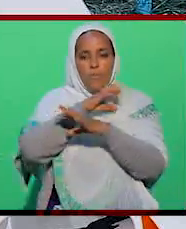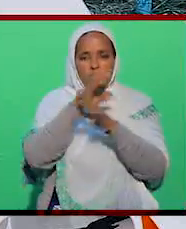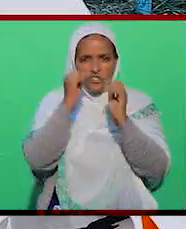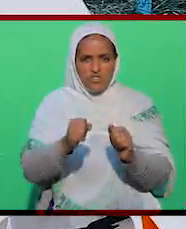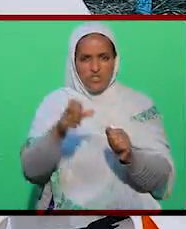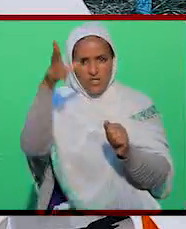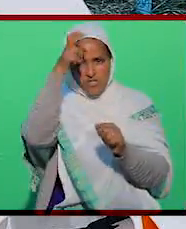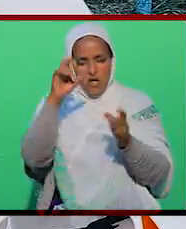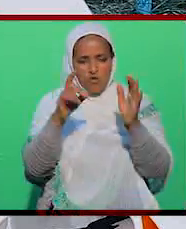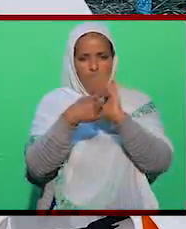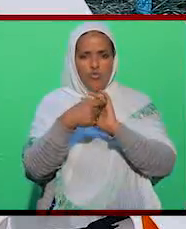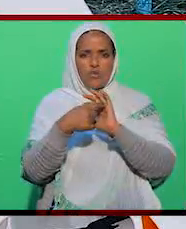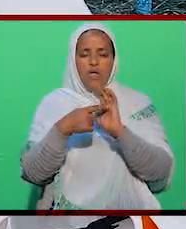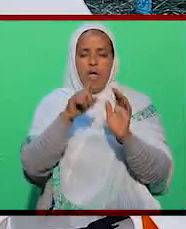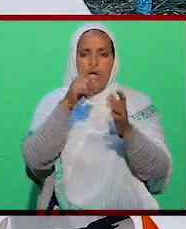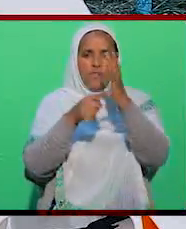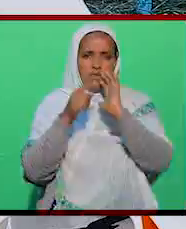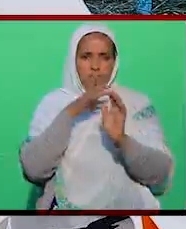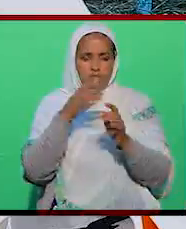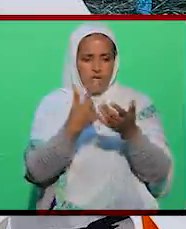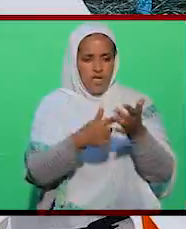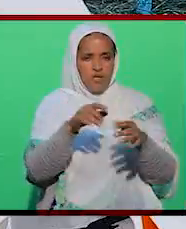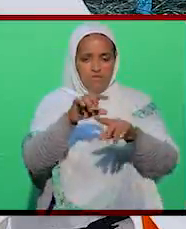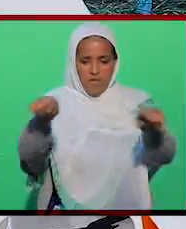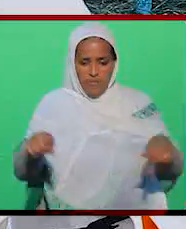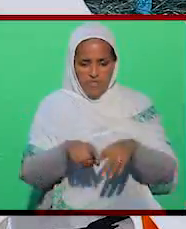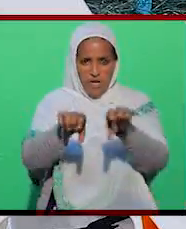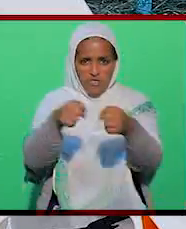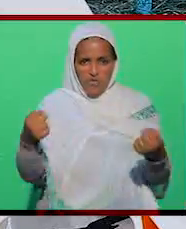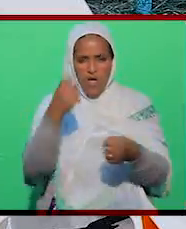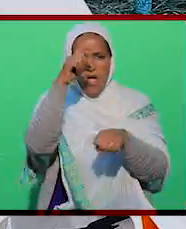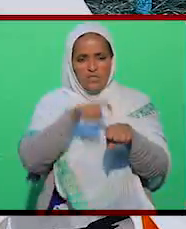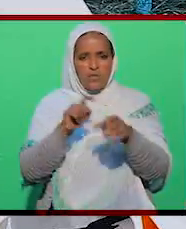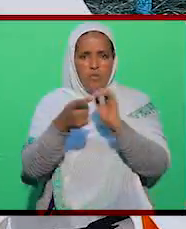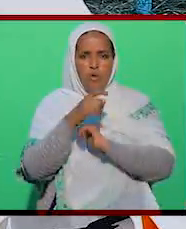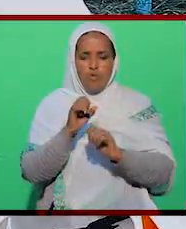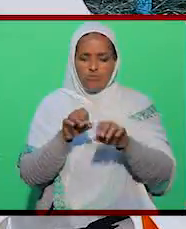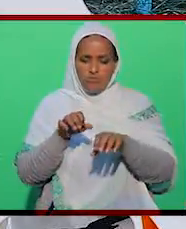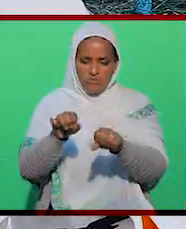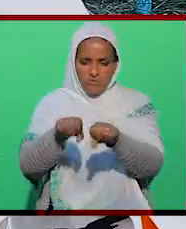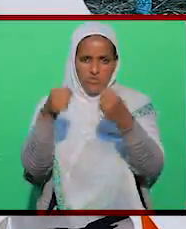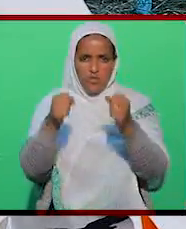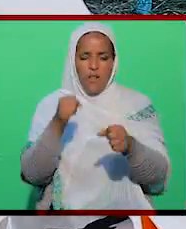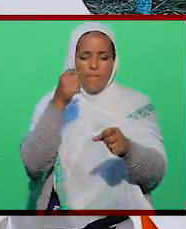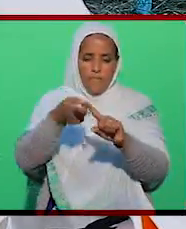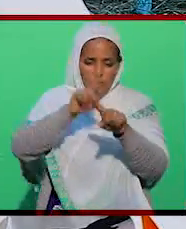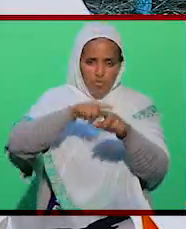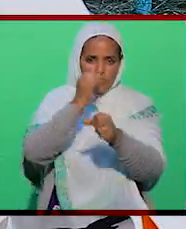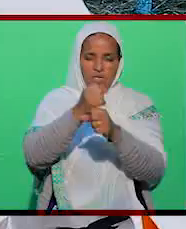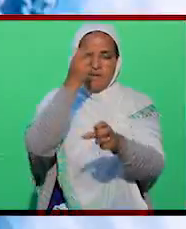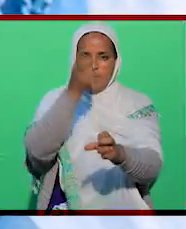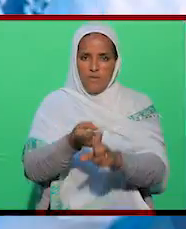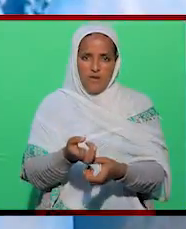ማበላሸት ይቻላል እንዴ? ሰይጣን መሆን እኮ አይጠይቅም ለማበላሸት። እንዴ አሁን ይሄን ጠረጴዛ ለስፈረው ብል በአንዴ እንኳን ባይሆን ታግያል ይችልም እንዴ? መስራት ግን በጣም